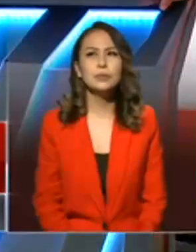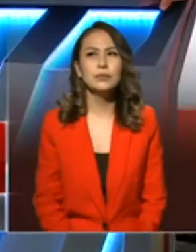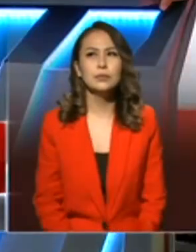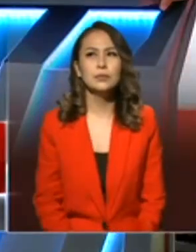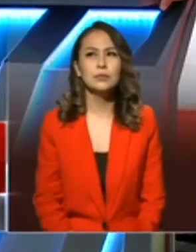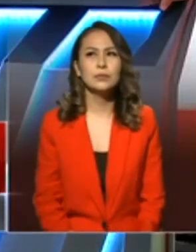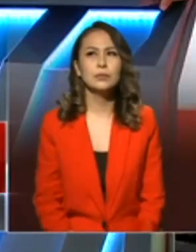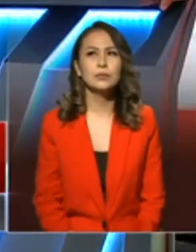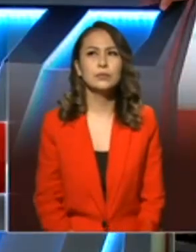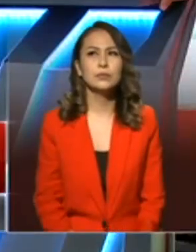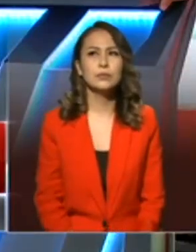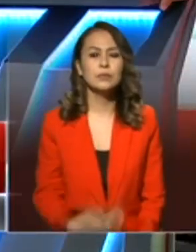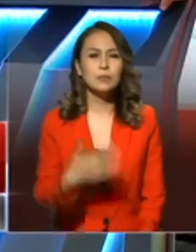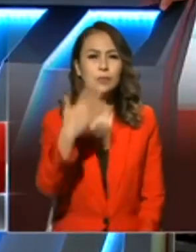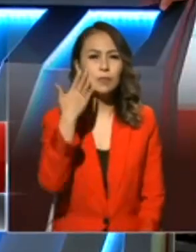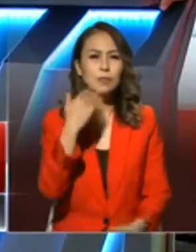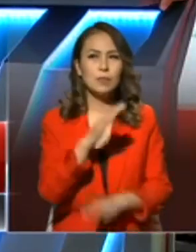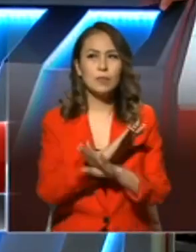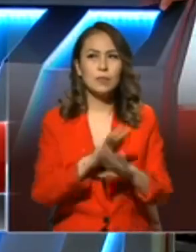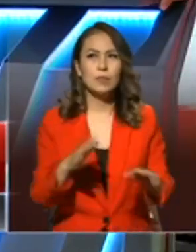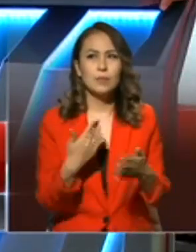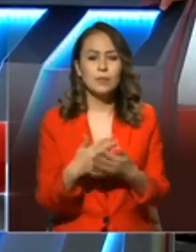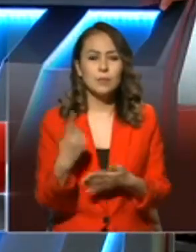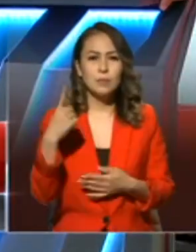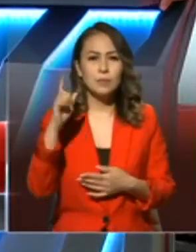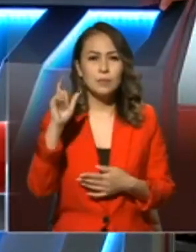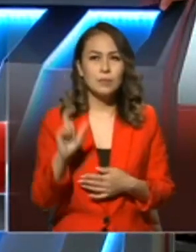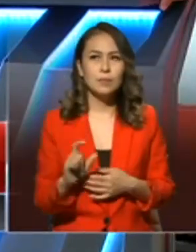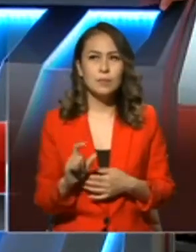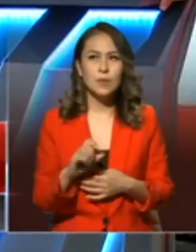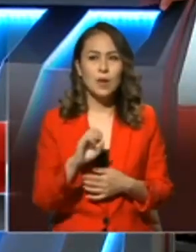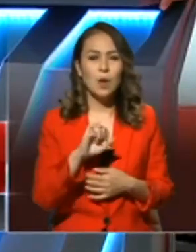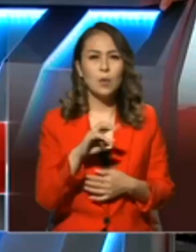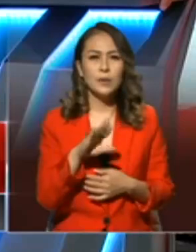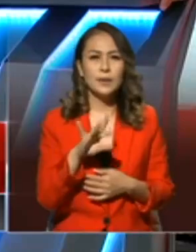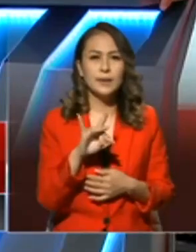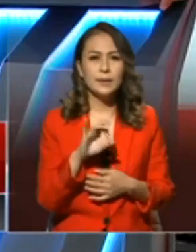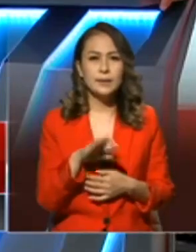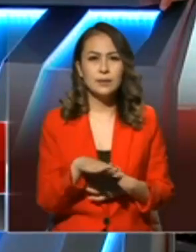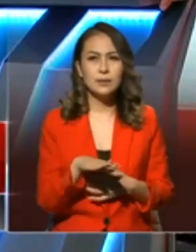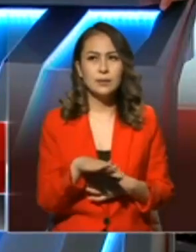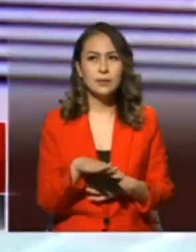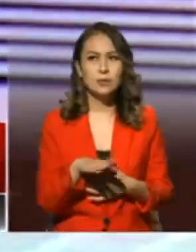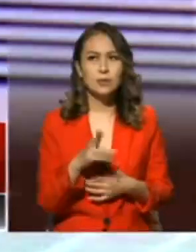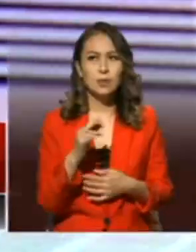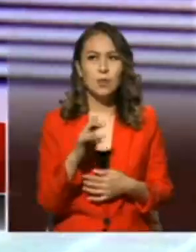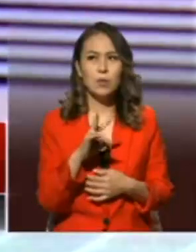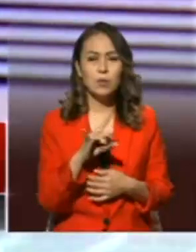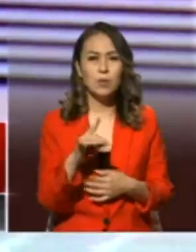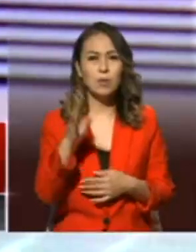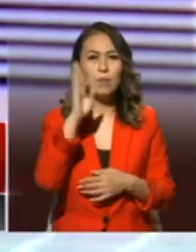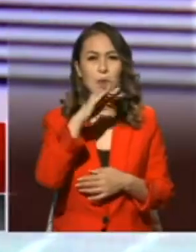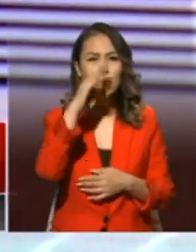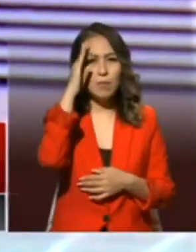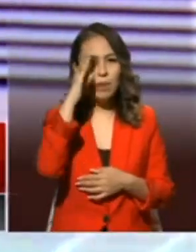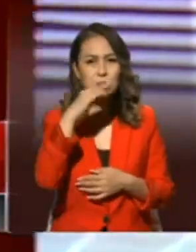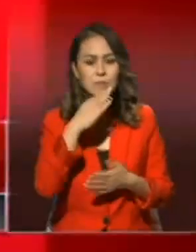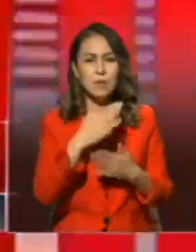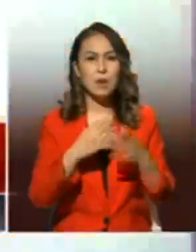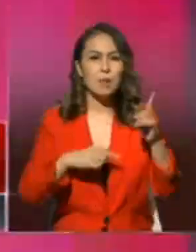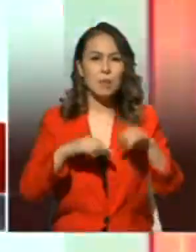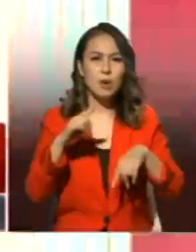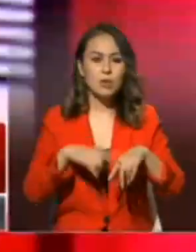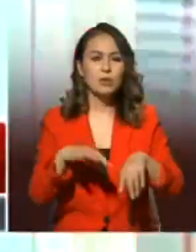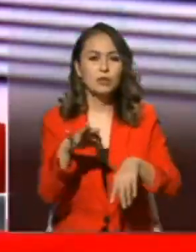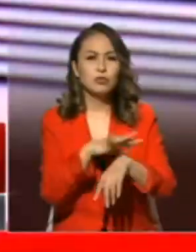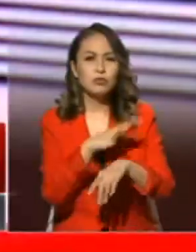емес. Оңай емес. Бізде бір адам альтруистік донор болам десе, ол үйіндегі әке шешесі бар, ағайын бауыры бар, жұбайы